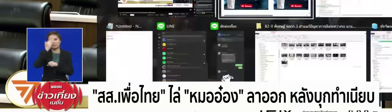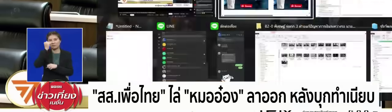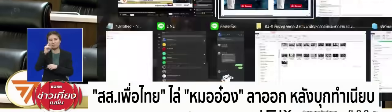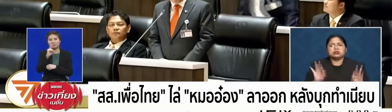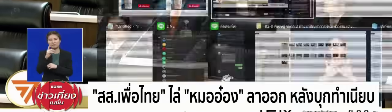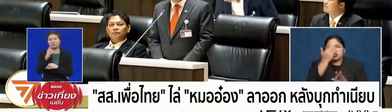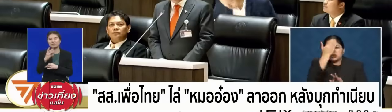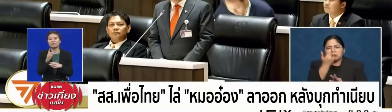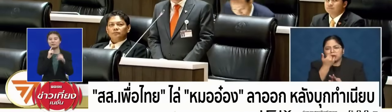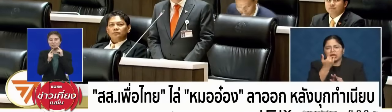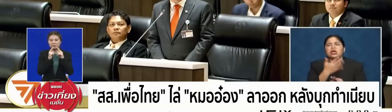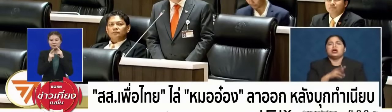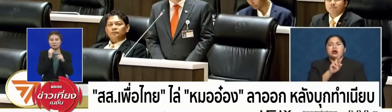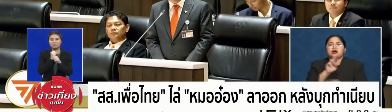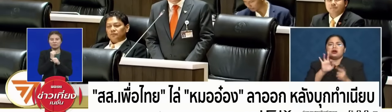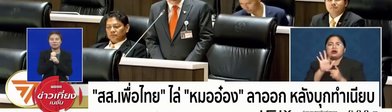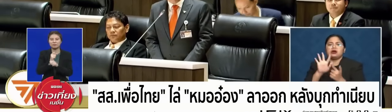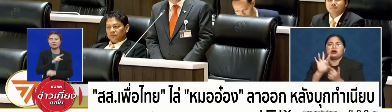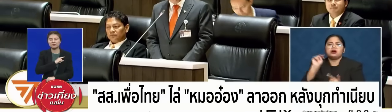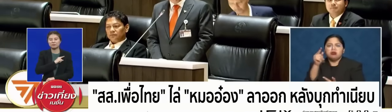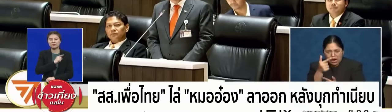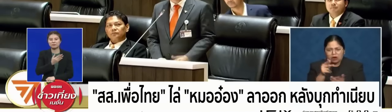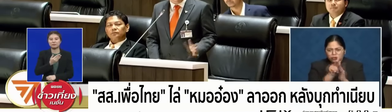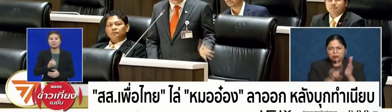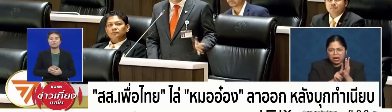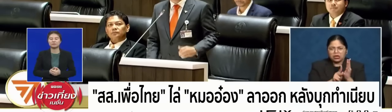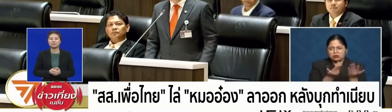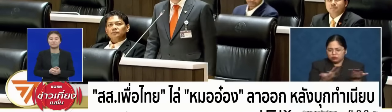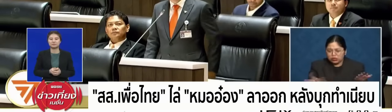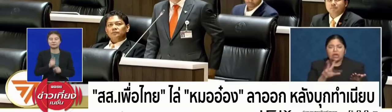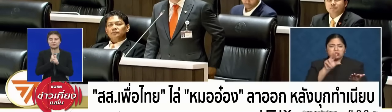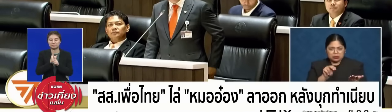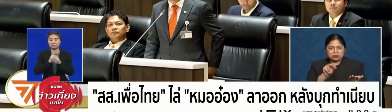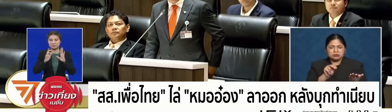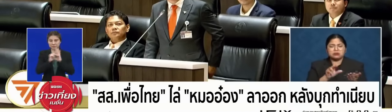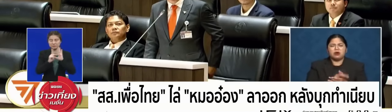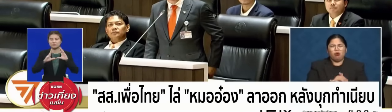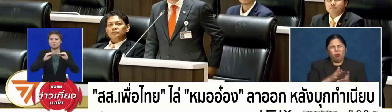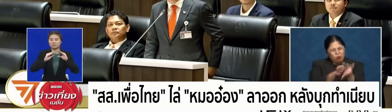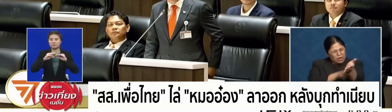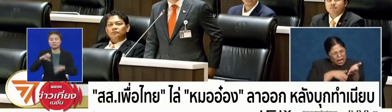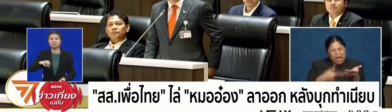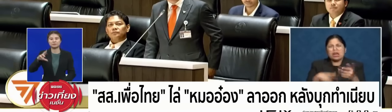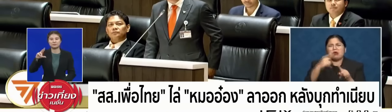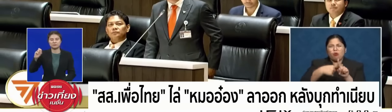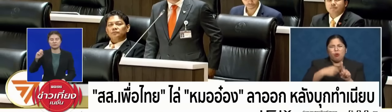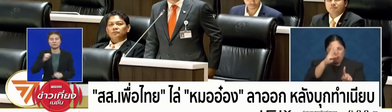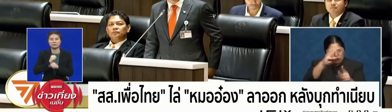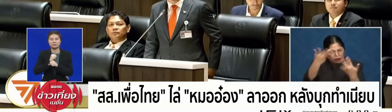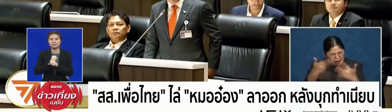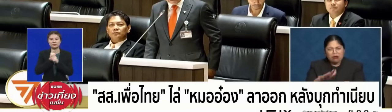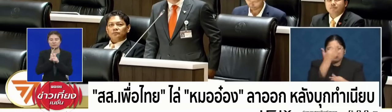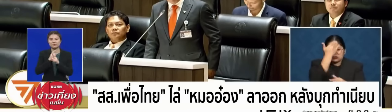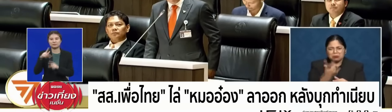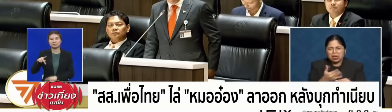ถึงการทำหน้าที่ของคุณปฏิพัฒน์ครับบอกว่าอ้านี่ก็เป็นไปตามข้อบังคับการประชุมสภาผู้แทนราษฎรแล้วนี่เป็นการติดตาม